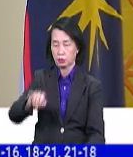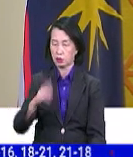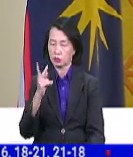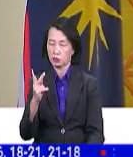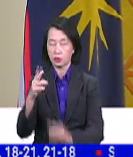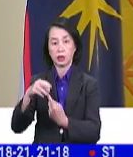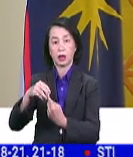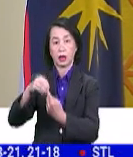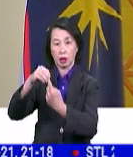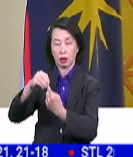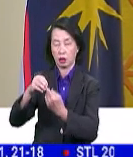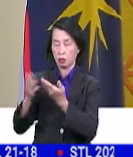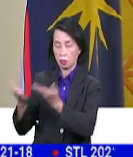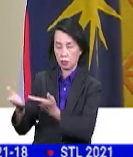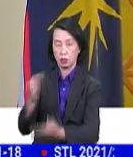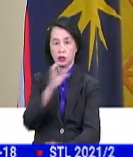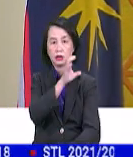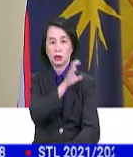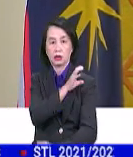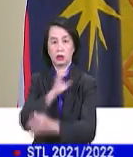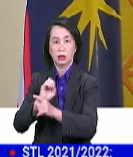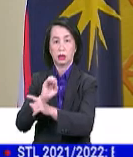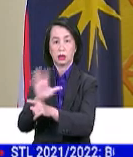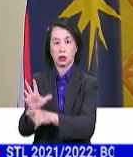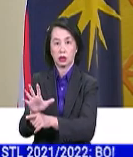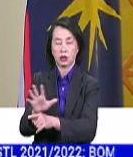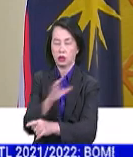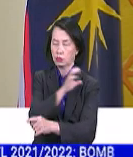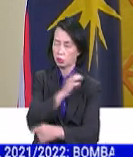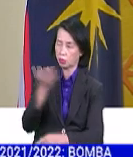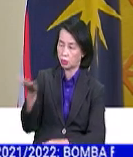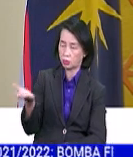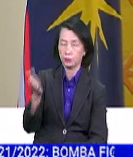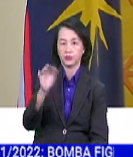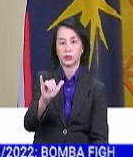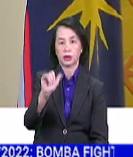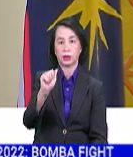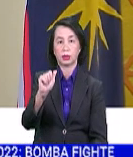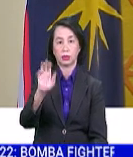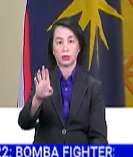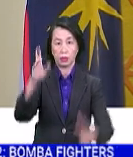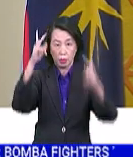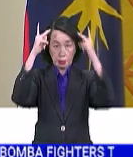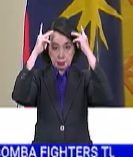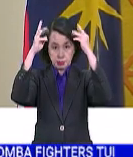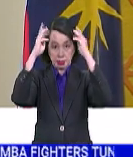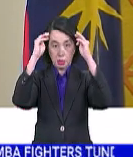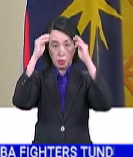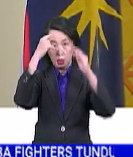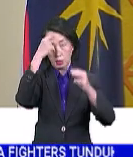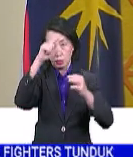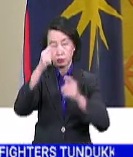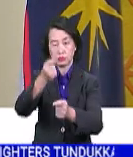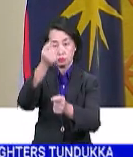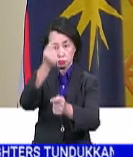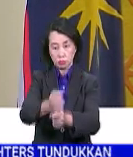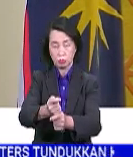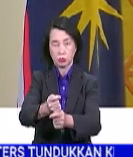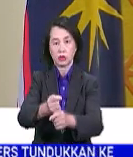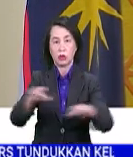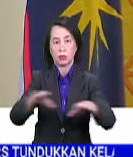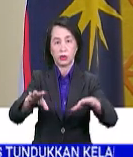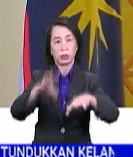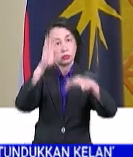yang dipengerusikan COVID yang dipengerusikan oleh Yang Amat Berhormat Perdana Menteri untuk menentukan,